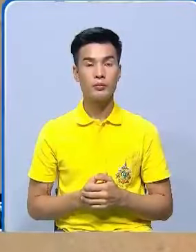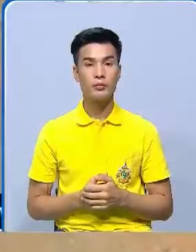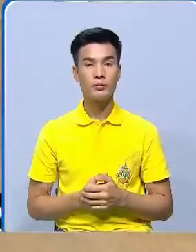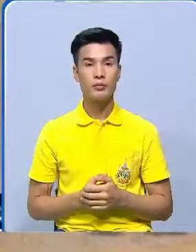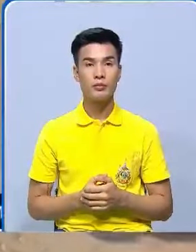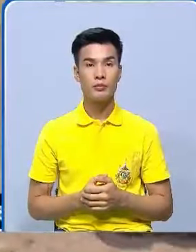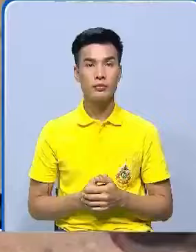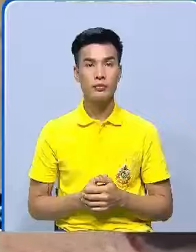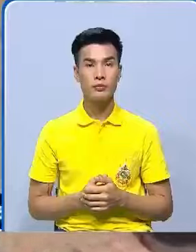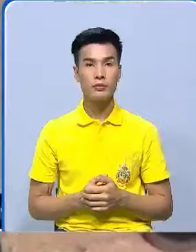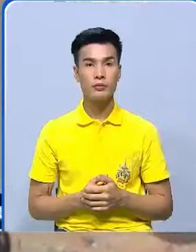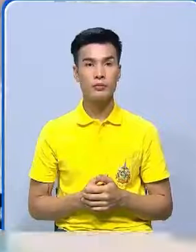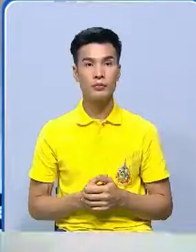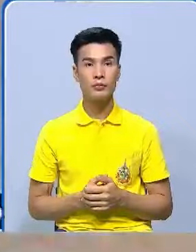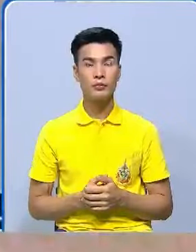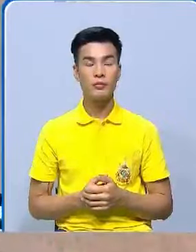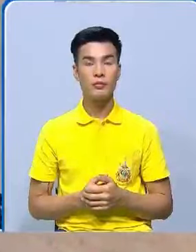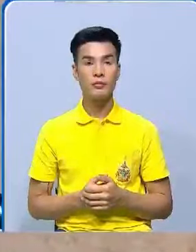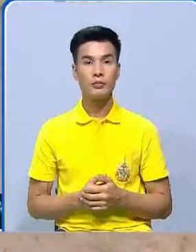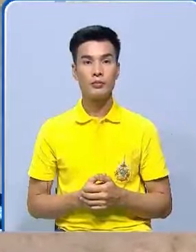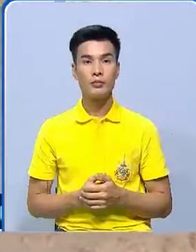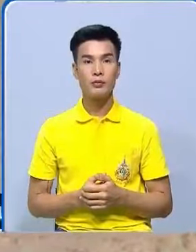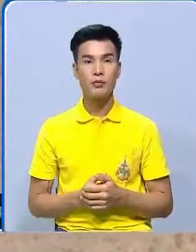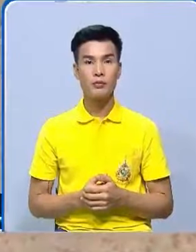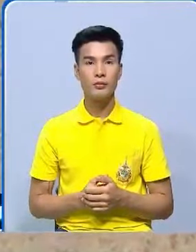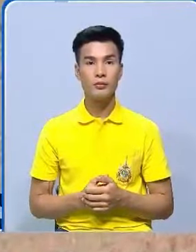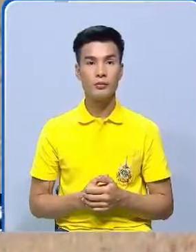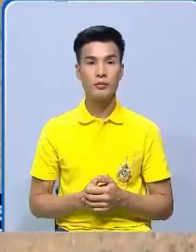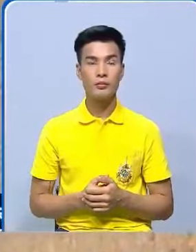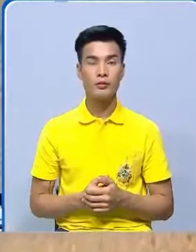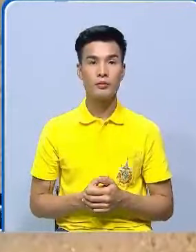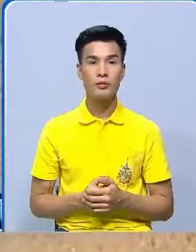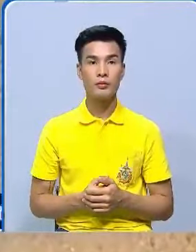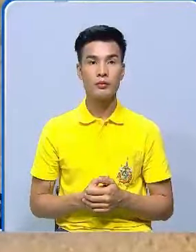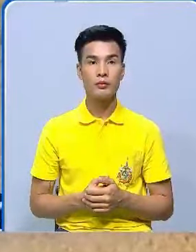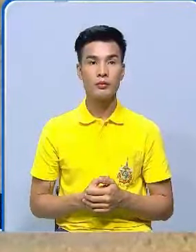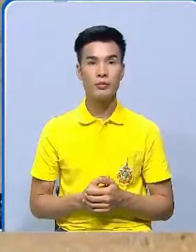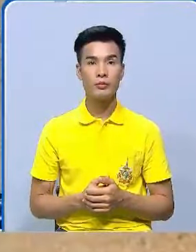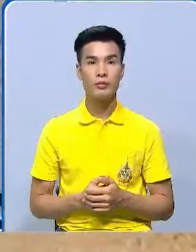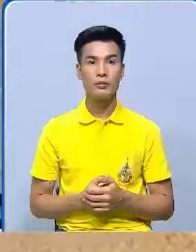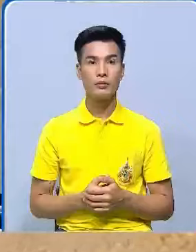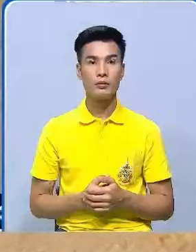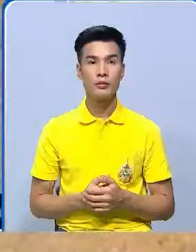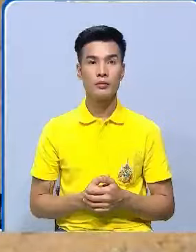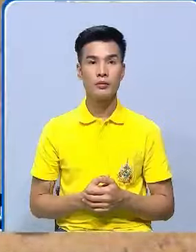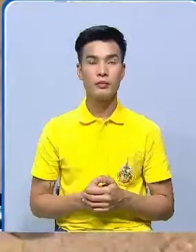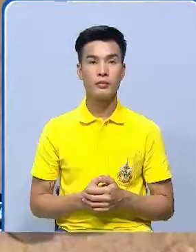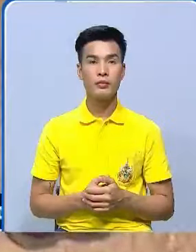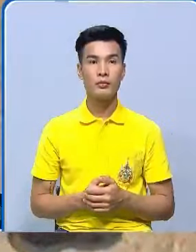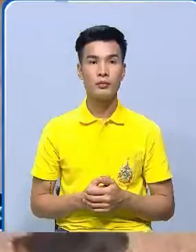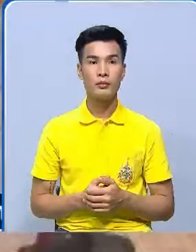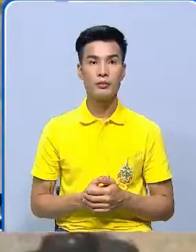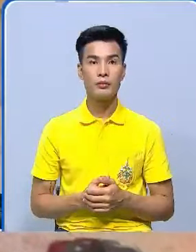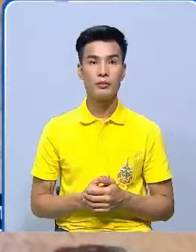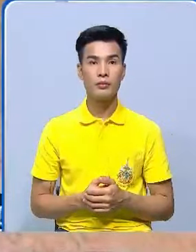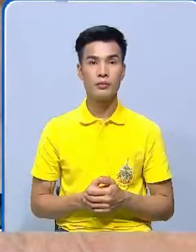ลบได้มือจ้า เดินไปกัน ได้กันเลยเดินกับตี ว่าไม่จับมันเห มือนที่เดีย ว ได้ได้เลยเอาได้เลยขึ้นเดิน